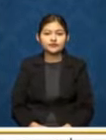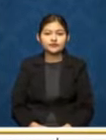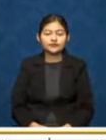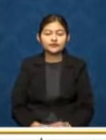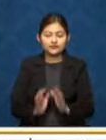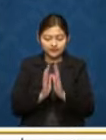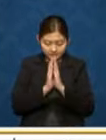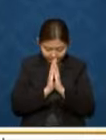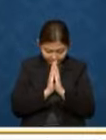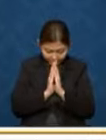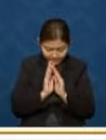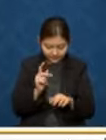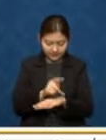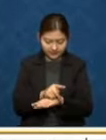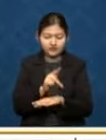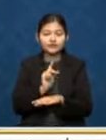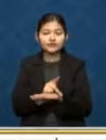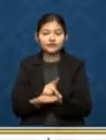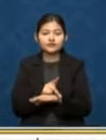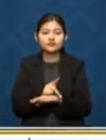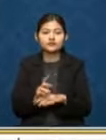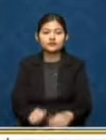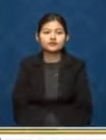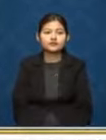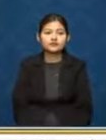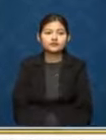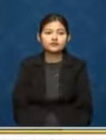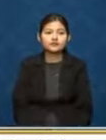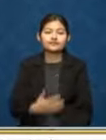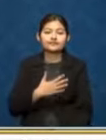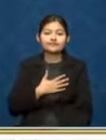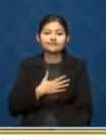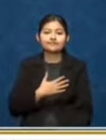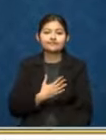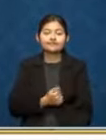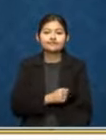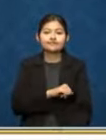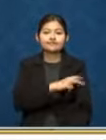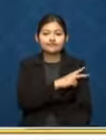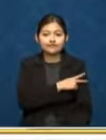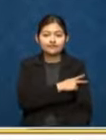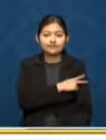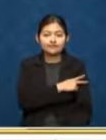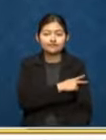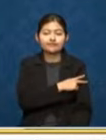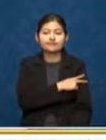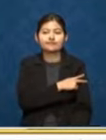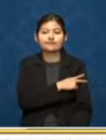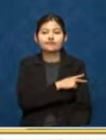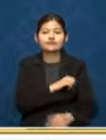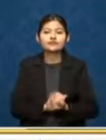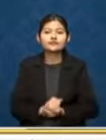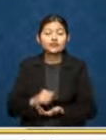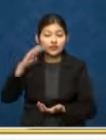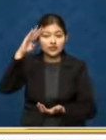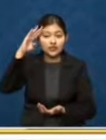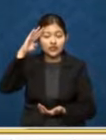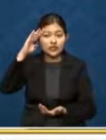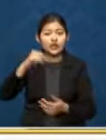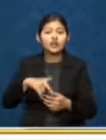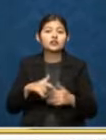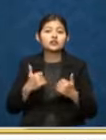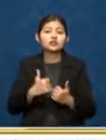เรียนท่านประธานสภาผู้แทนราษฎรที่เคารพผมว่าที่ร้อยโทยุทธการรัตนมาศสมาชิกสภาผู้แทนราษฎรจังหวัดน